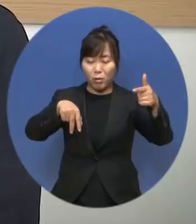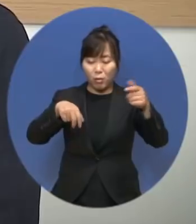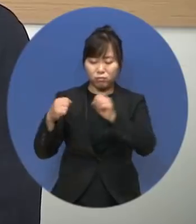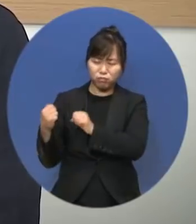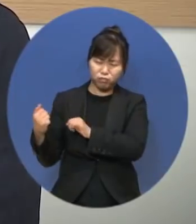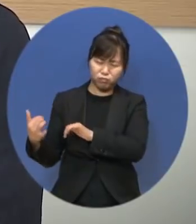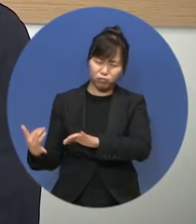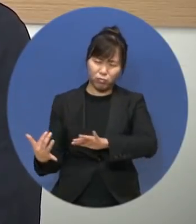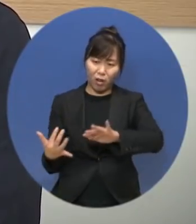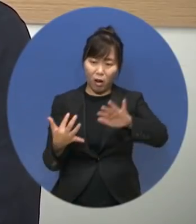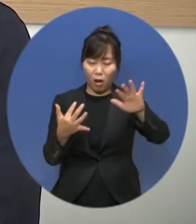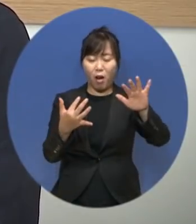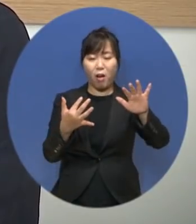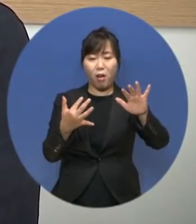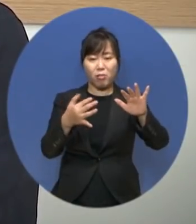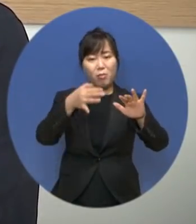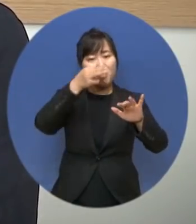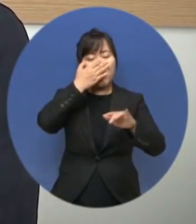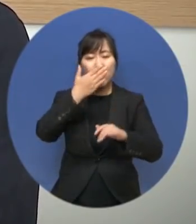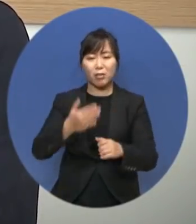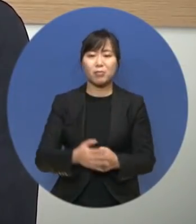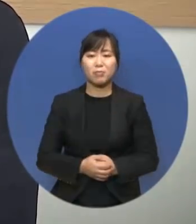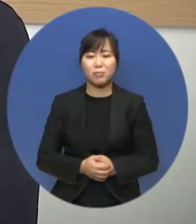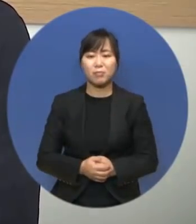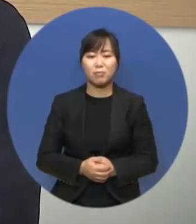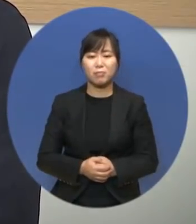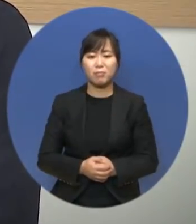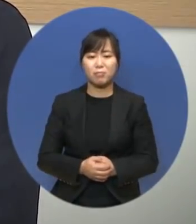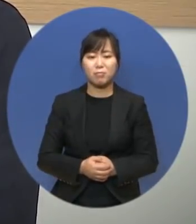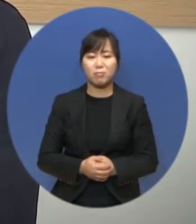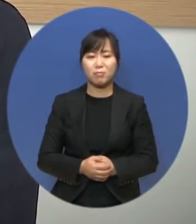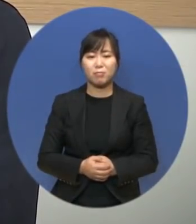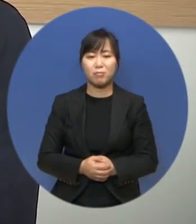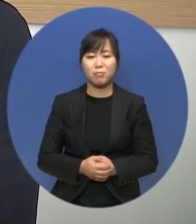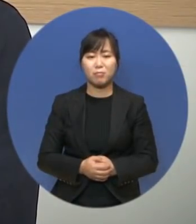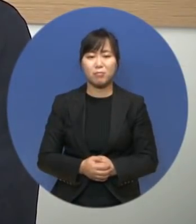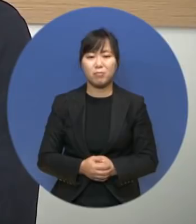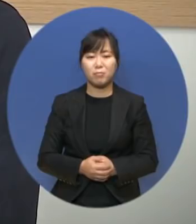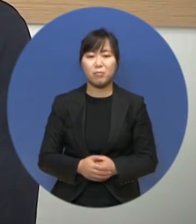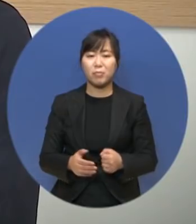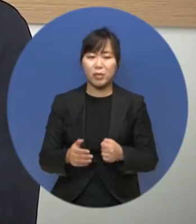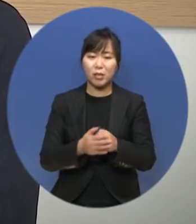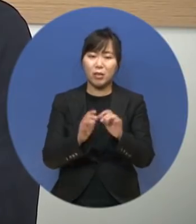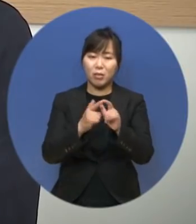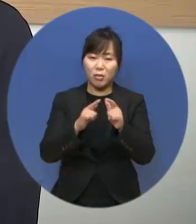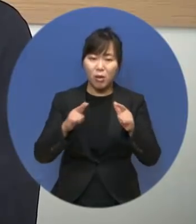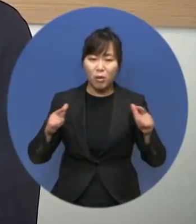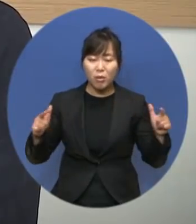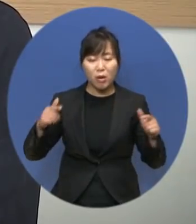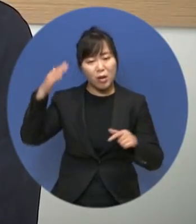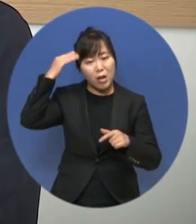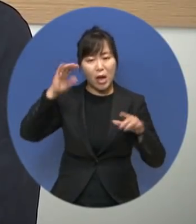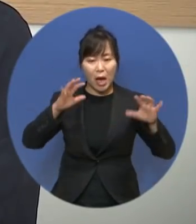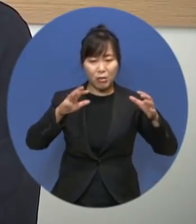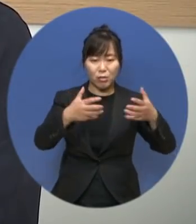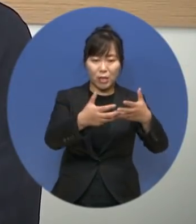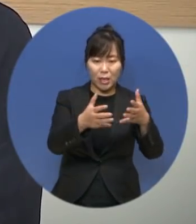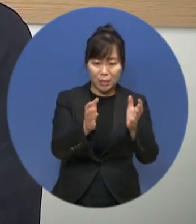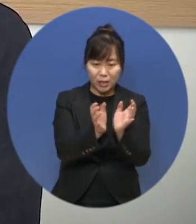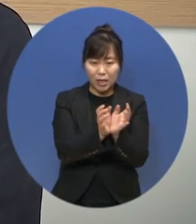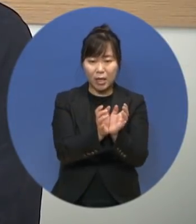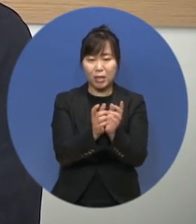들어오는 진풍경을 볼 수 있었어요. 그래서 그 덕분에 또 여러 이제 한국 단체라든지